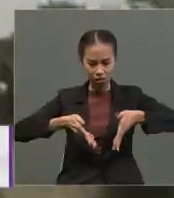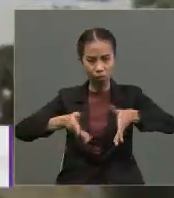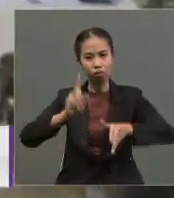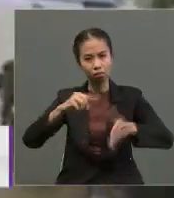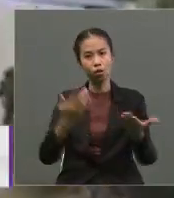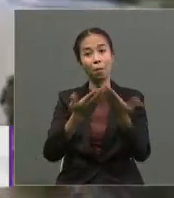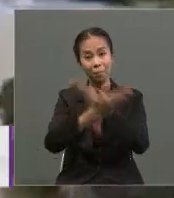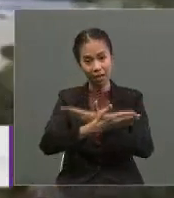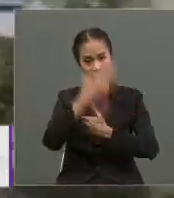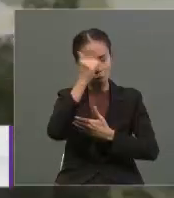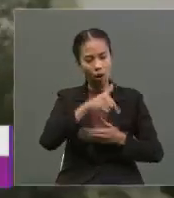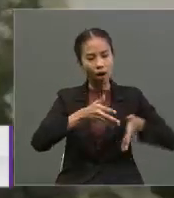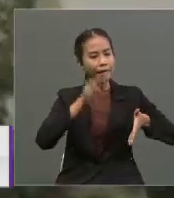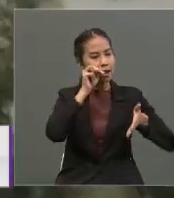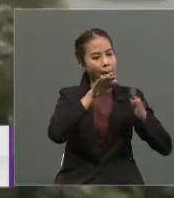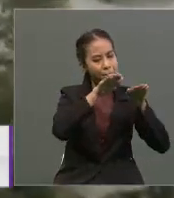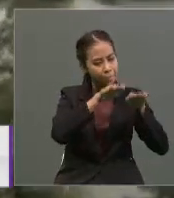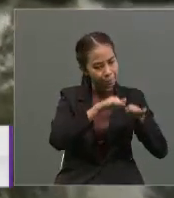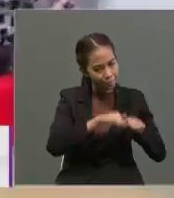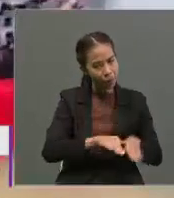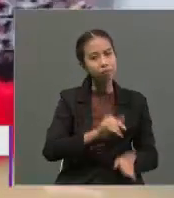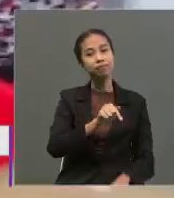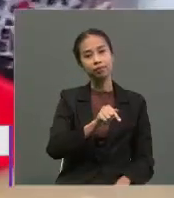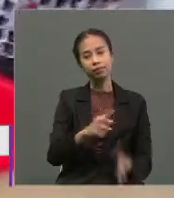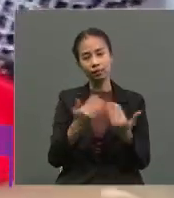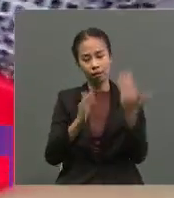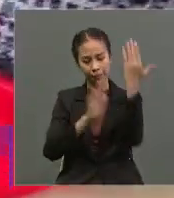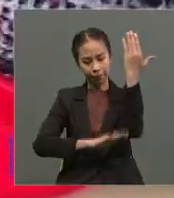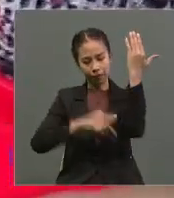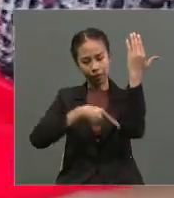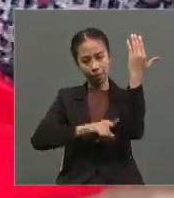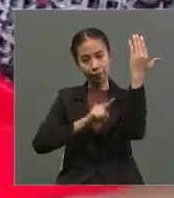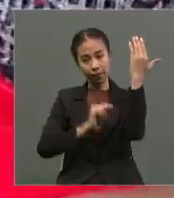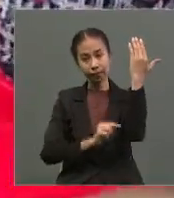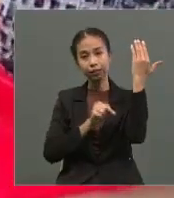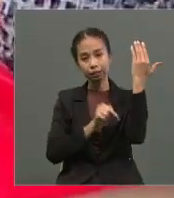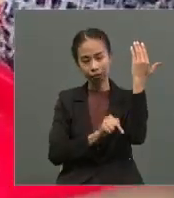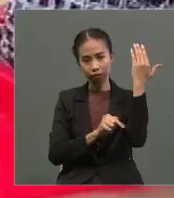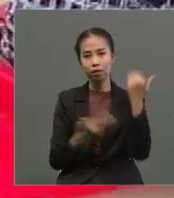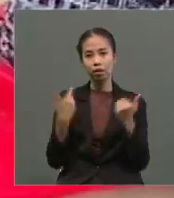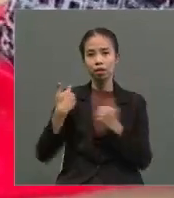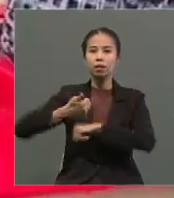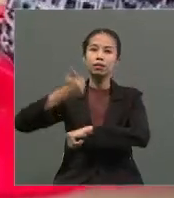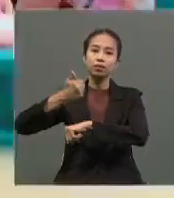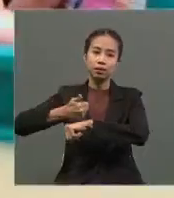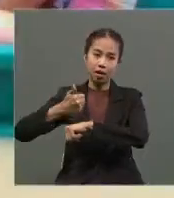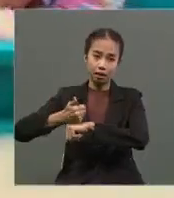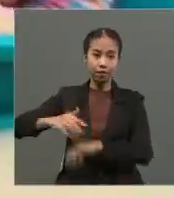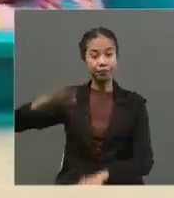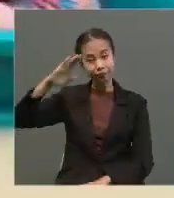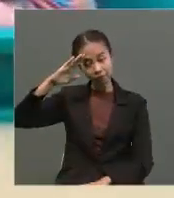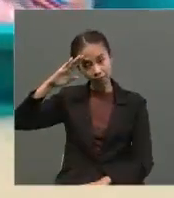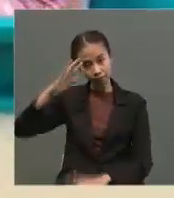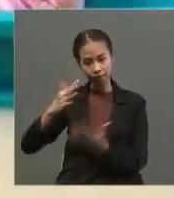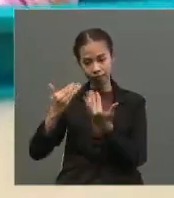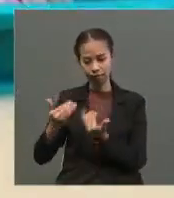ที่ตอนนี้ระดับน้ำคลี่คลายแล้วขณะที่จังหวัดปัตตานีครับพลตรีเฉลิมพรขำเขียวผู้บัญชาการกองพลทหารราบที่15